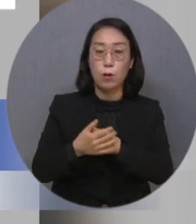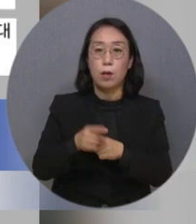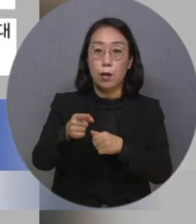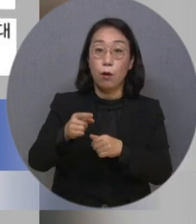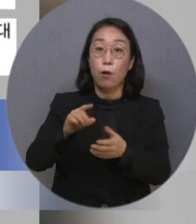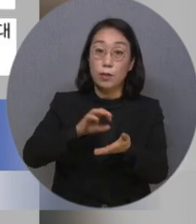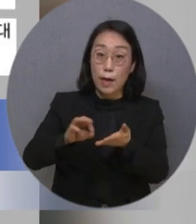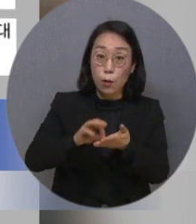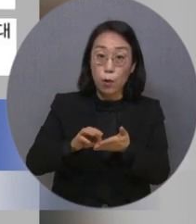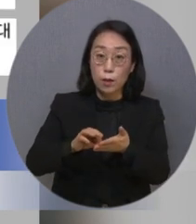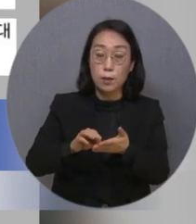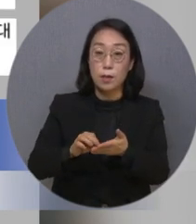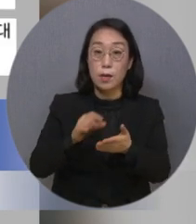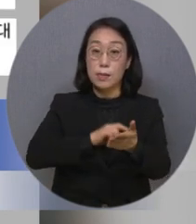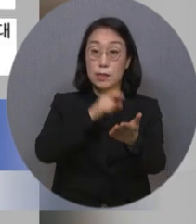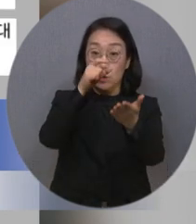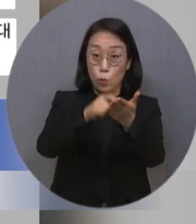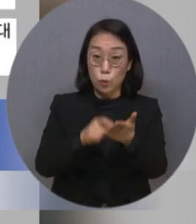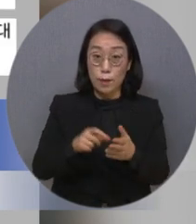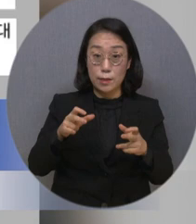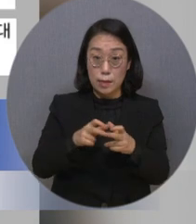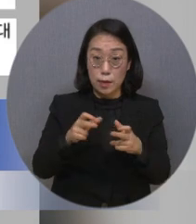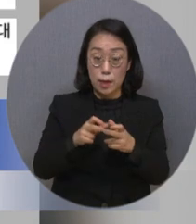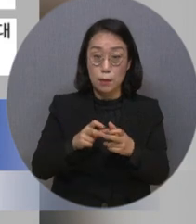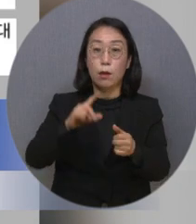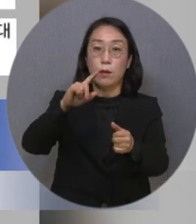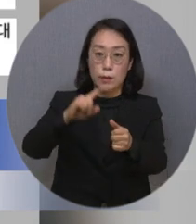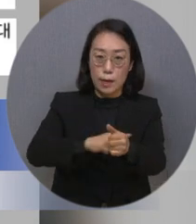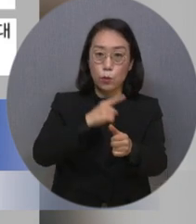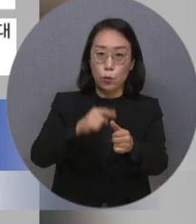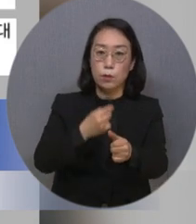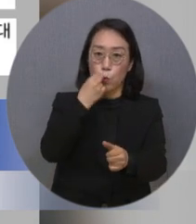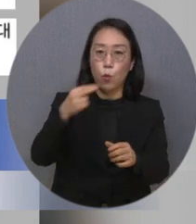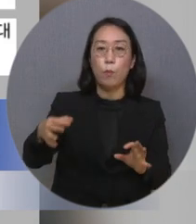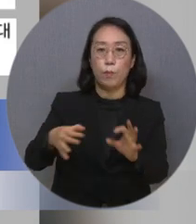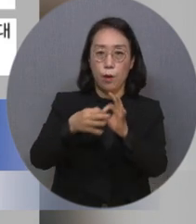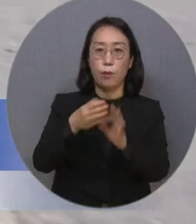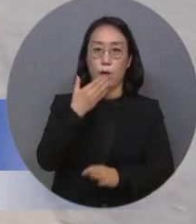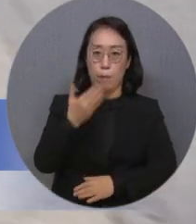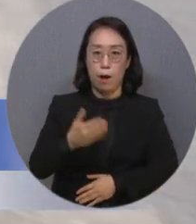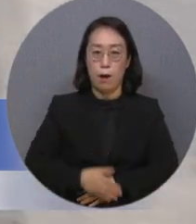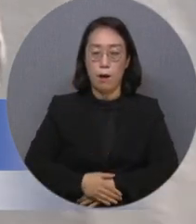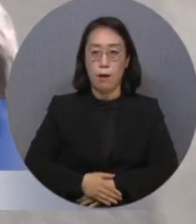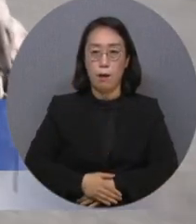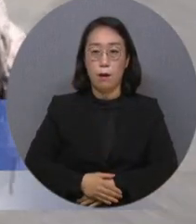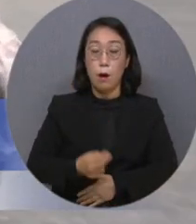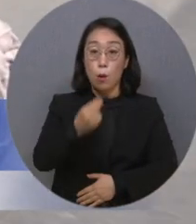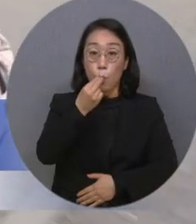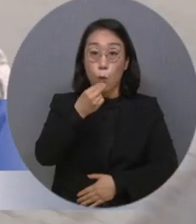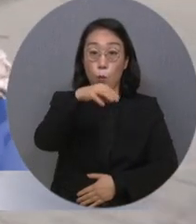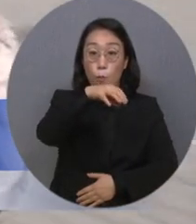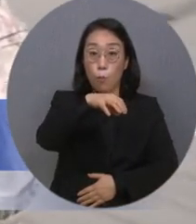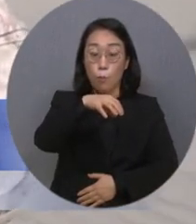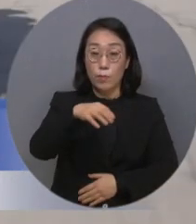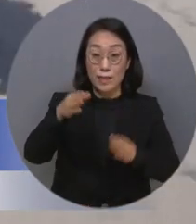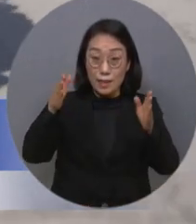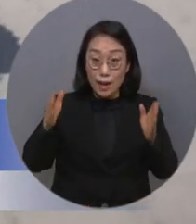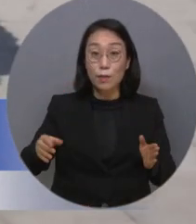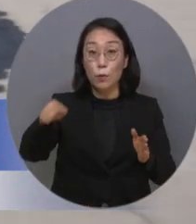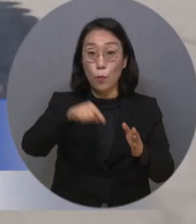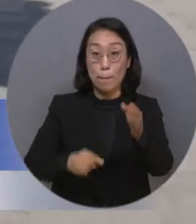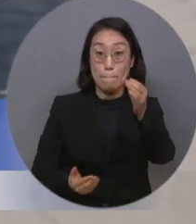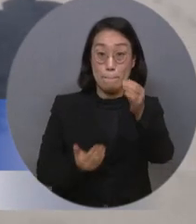이용하는 은평구 거주 등록장애인이면 별도 절차 없이 자동으로 가입됩니다 한편 보험기간 중 사고가